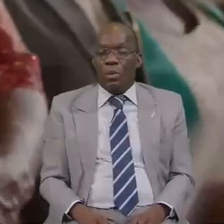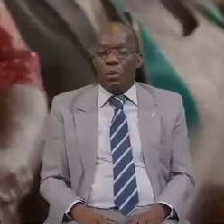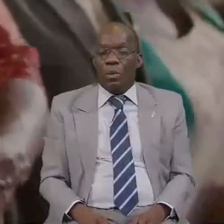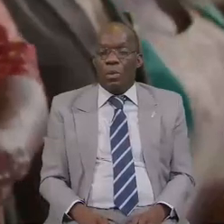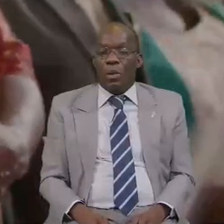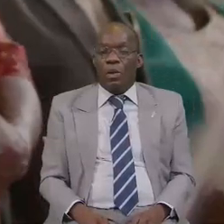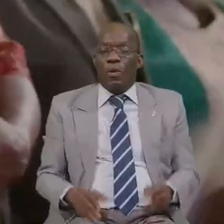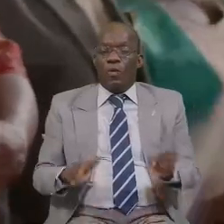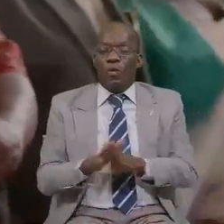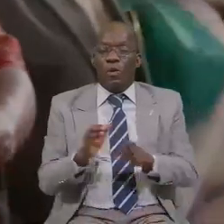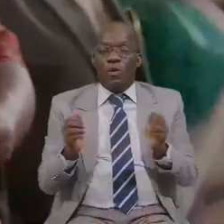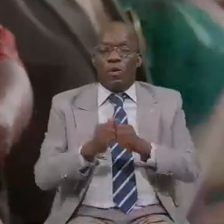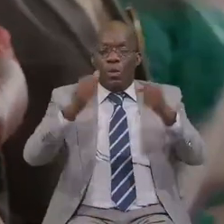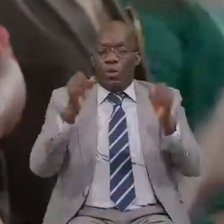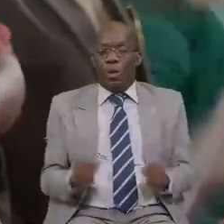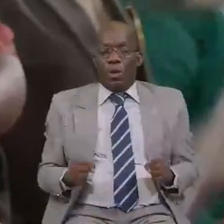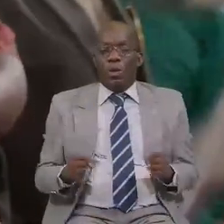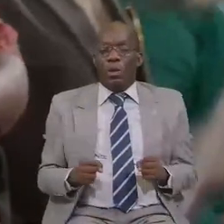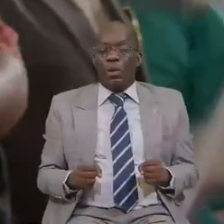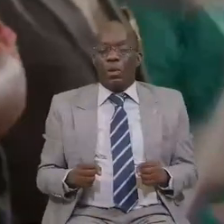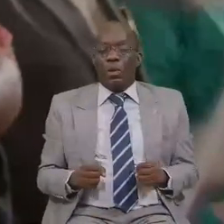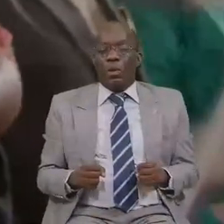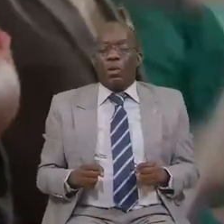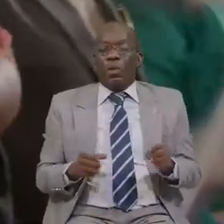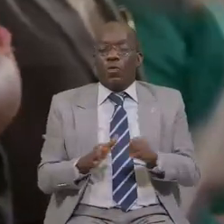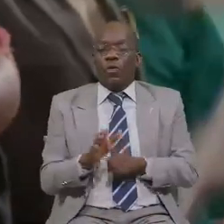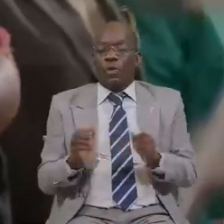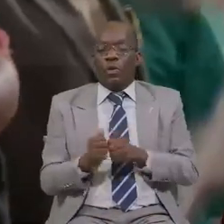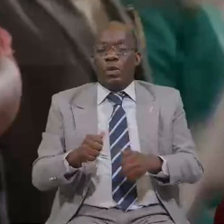revêtus de puissance, énergisés,